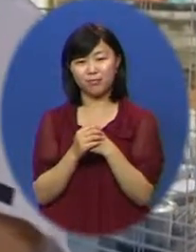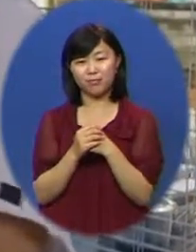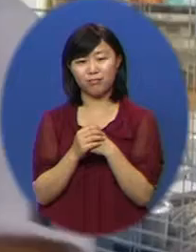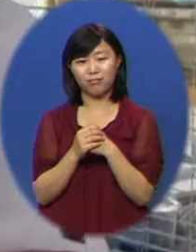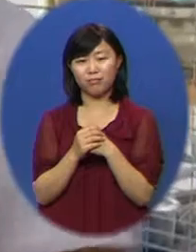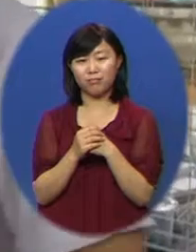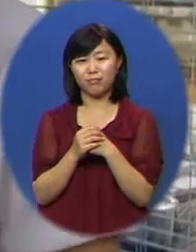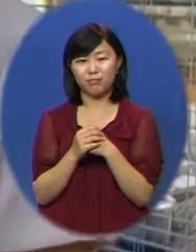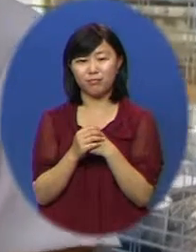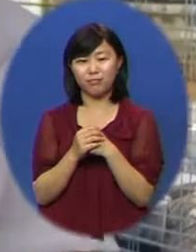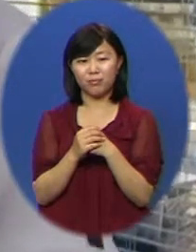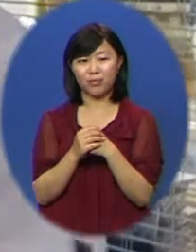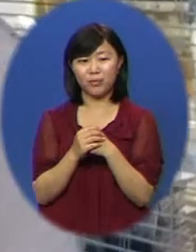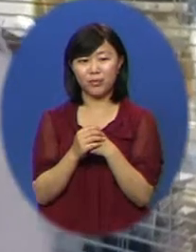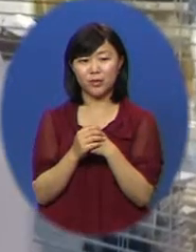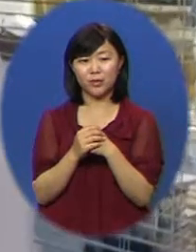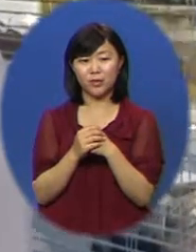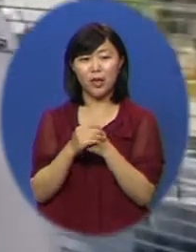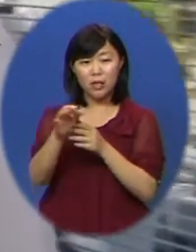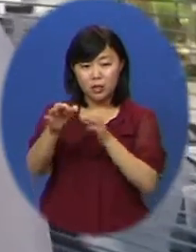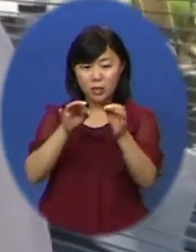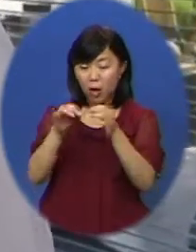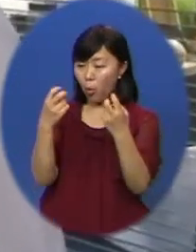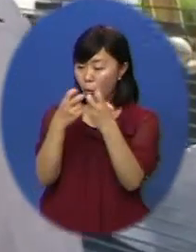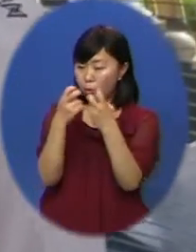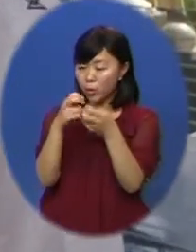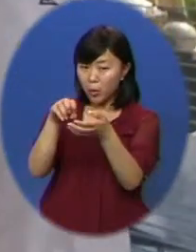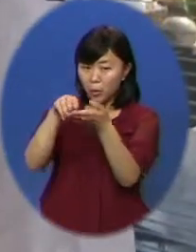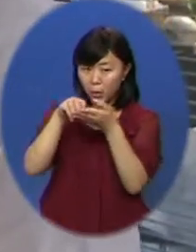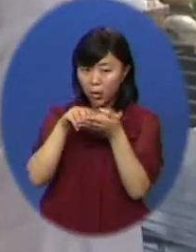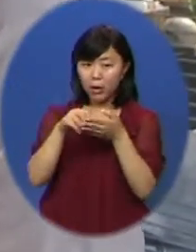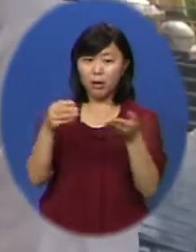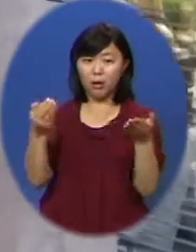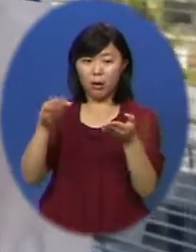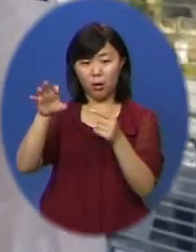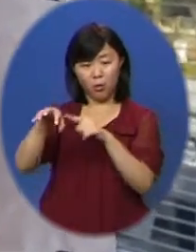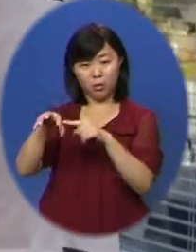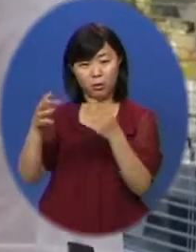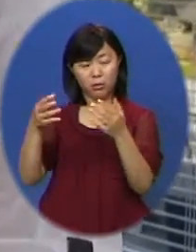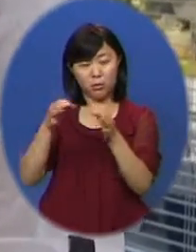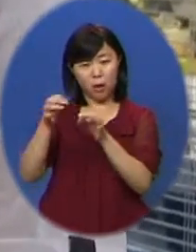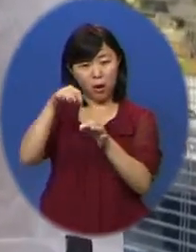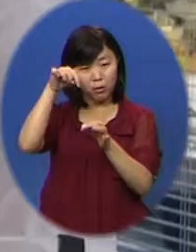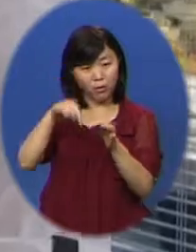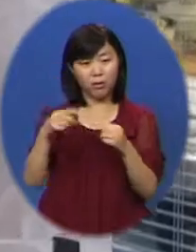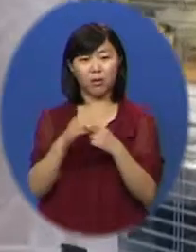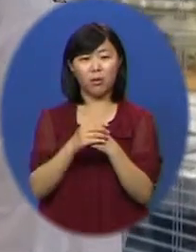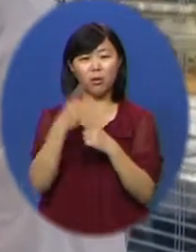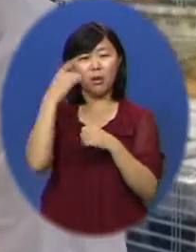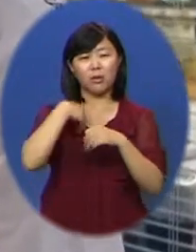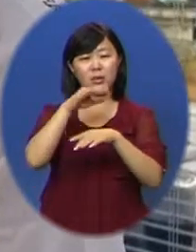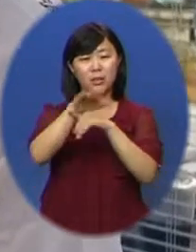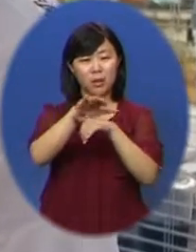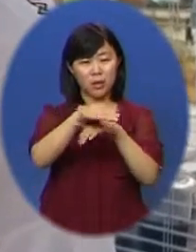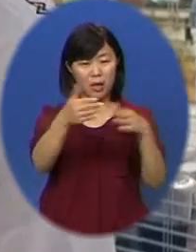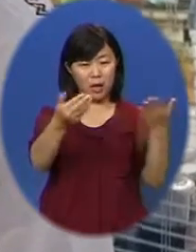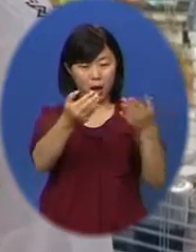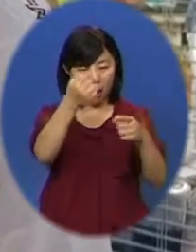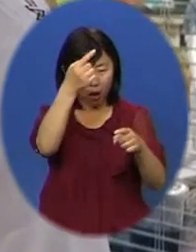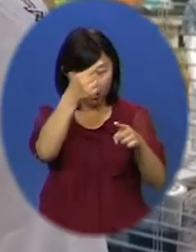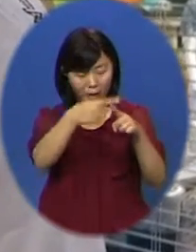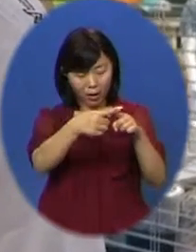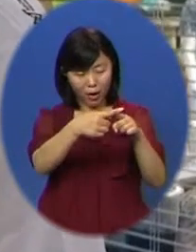작품을 만들었어요. 시장 안으로는 그럼 어떻게 들어오시게 된 거예요? 작업실이 시장 안에 있기에는 좀... 저는 원래 이제 시골에서 작업을 하고